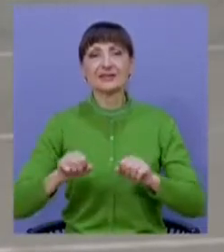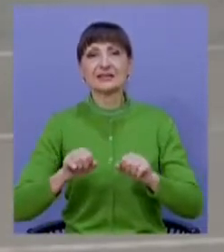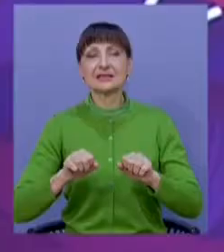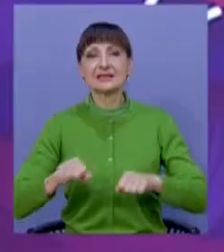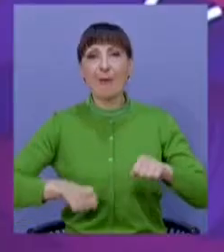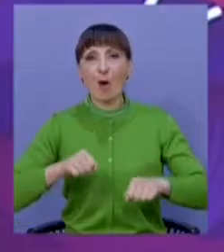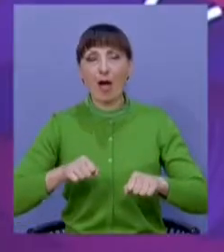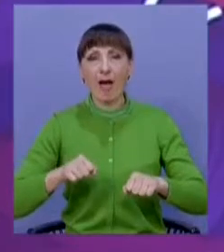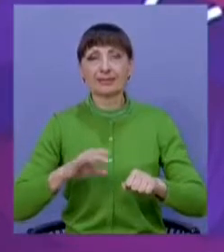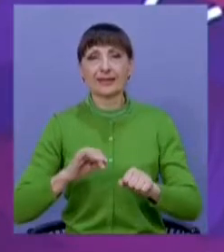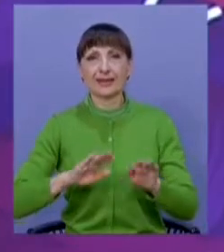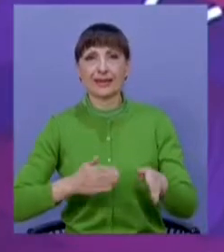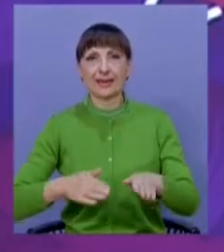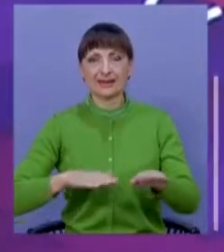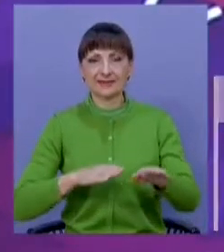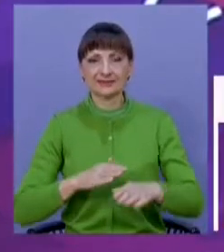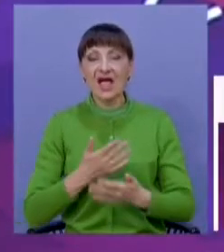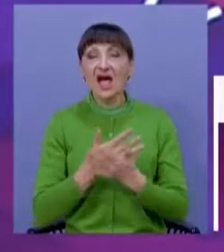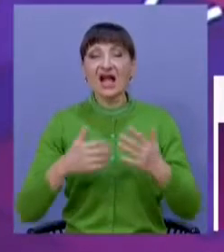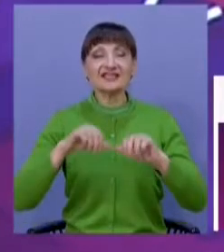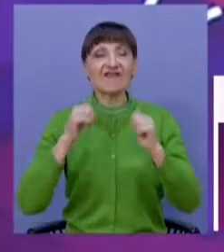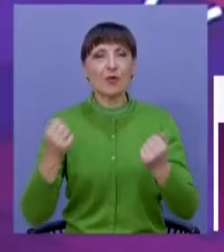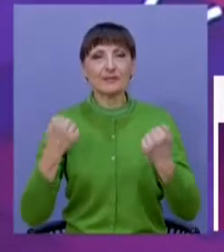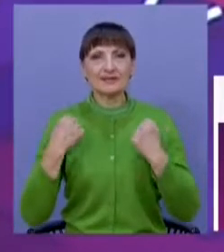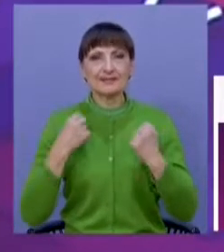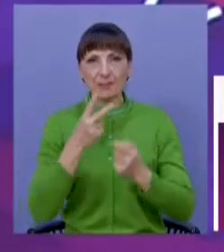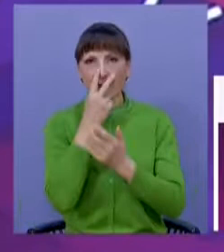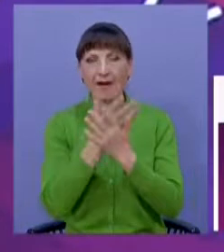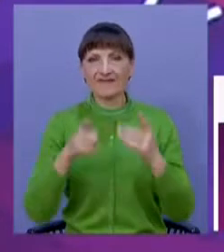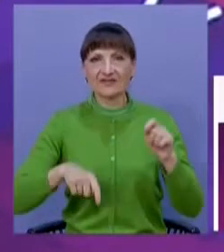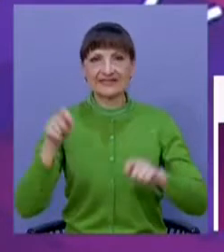скейтбордах. Различные виды спорта представлены на этом фестивале.